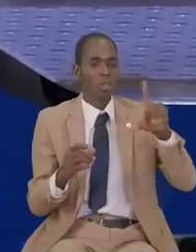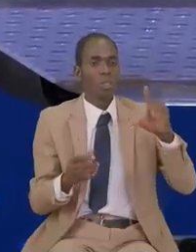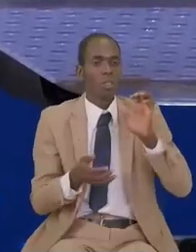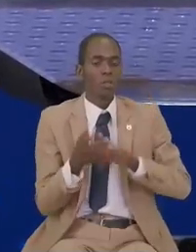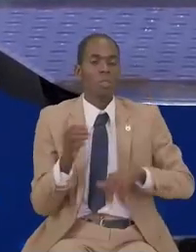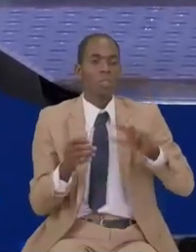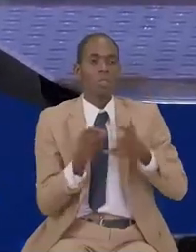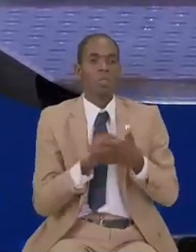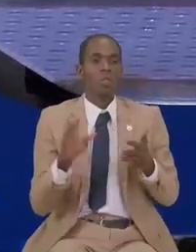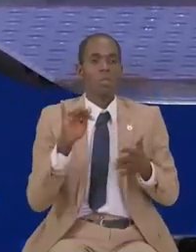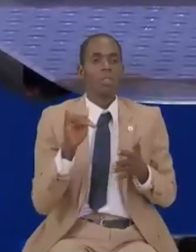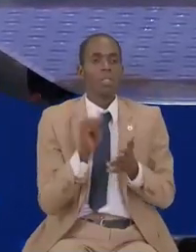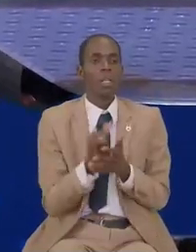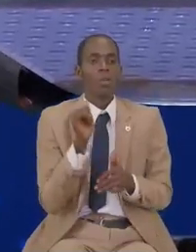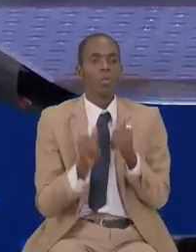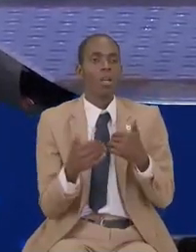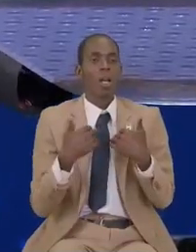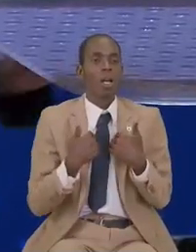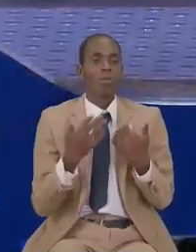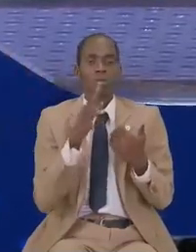Ecclésiaste 3, verset 15.